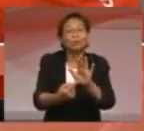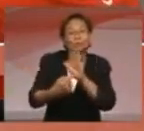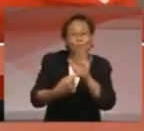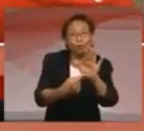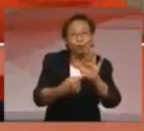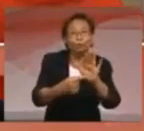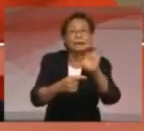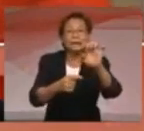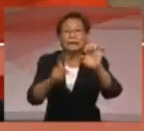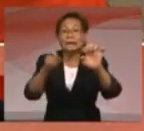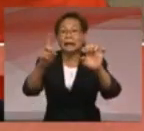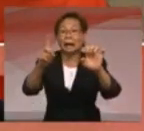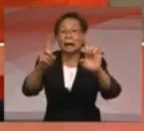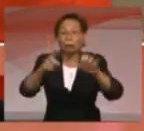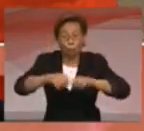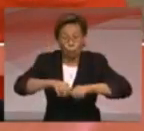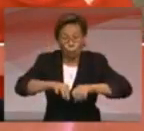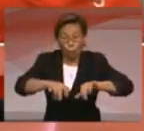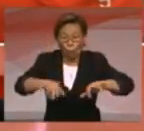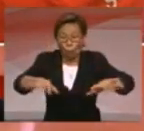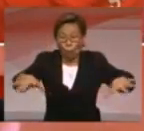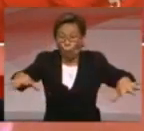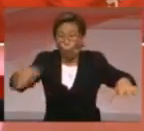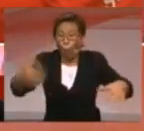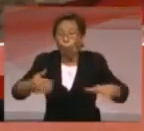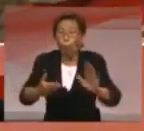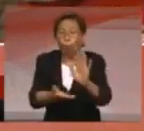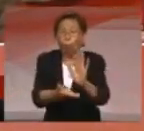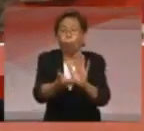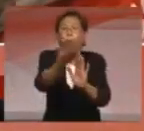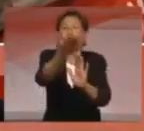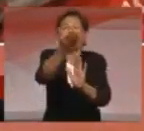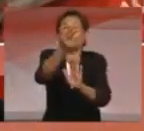e-dagang turut mencatat peningkatan sebanyak